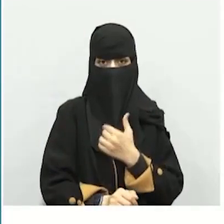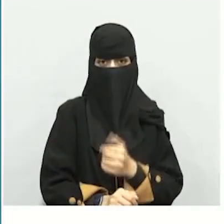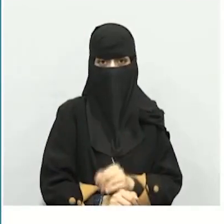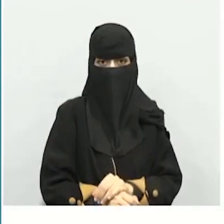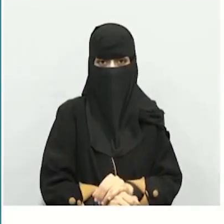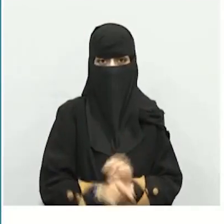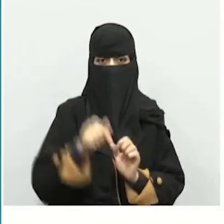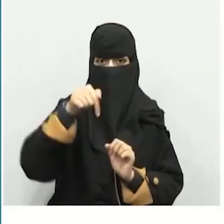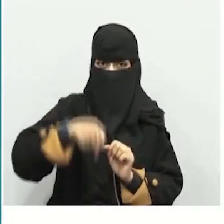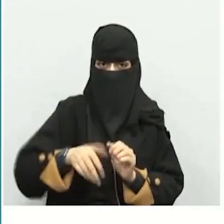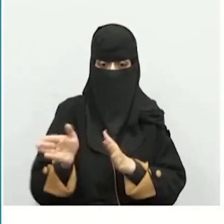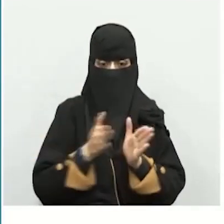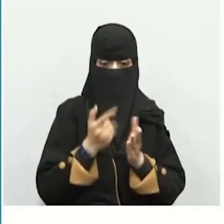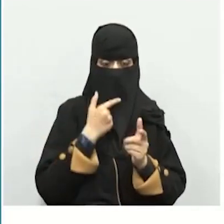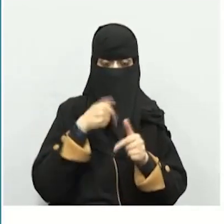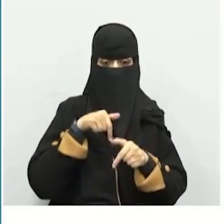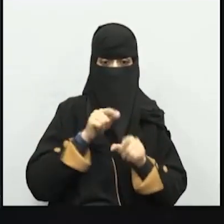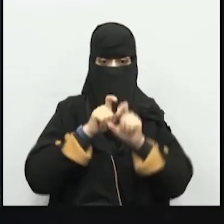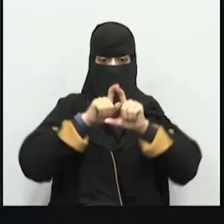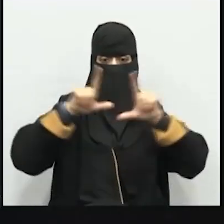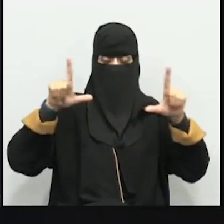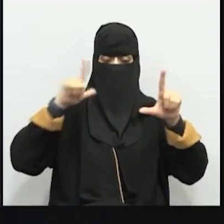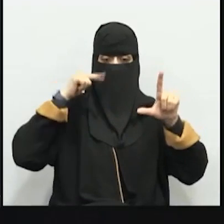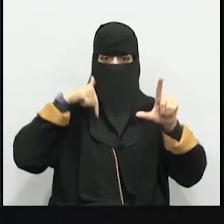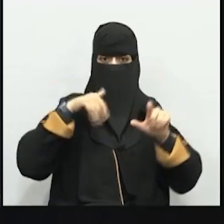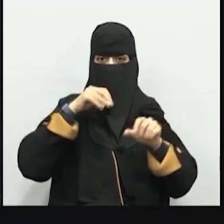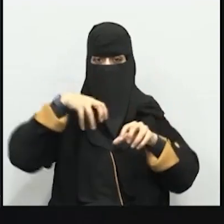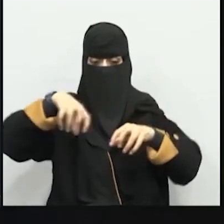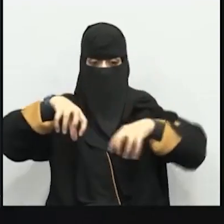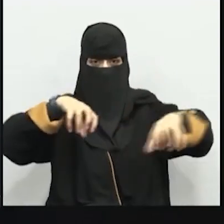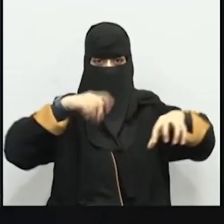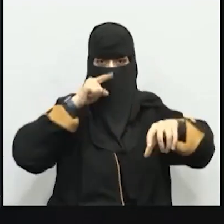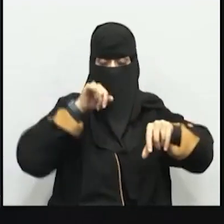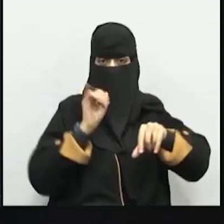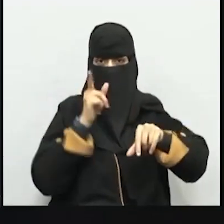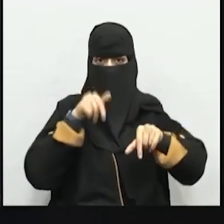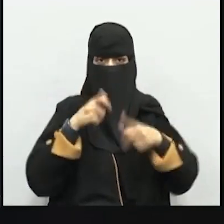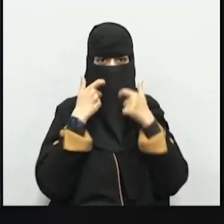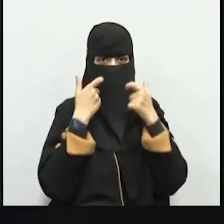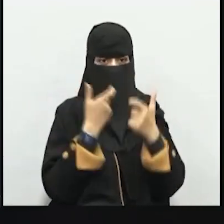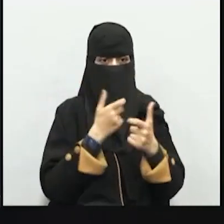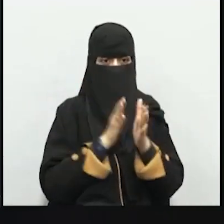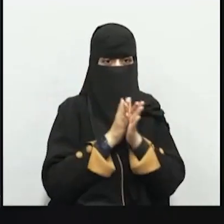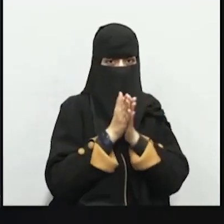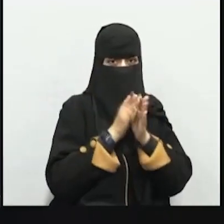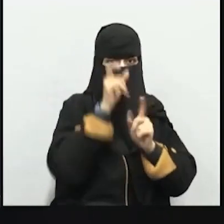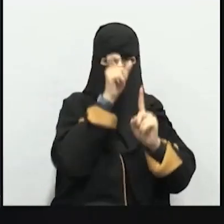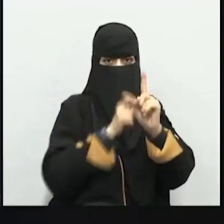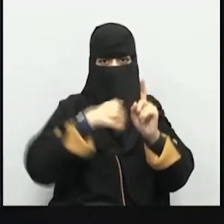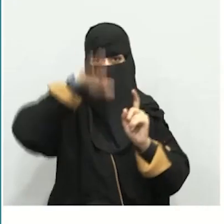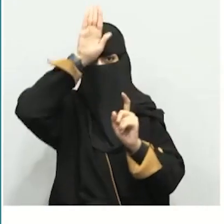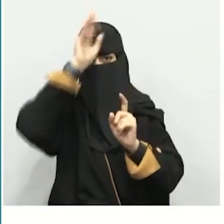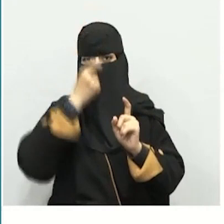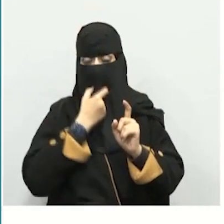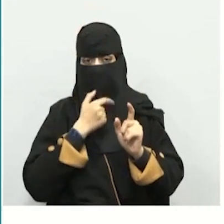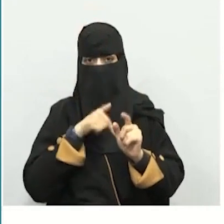الآن طلابي وطالباتي، نستعرض جوانب من عناية خادم الحرمين الشريفين الملك سلمان بن